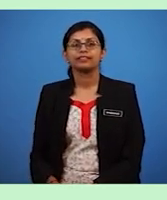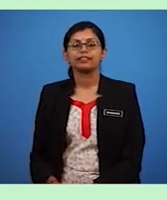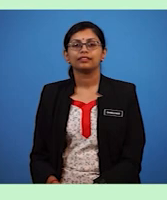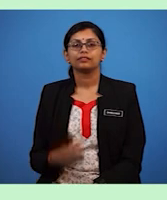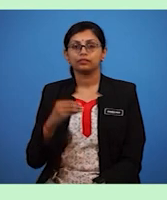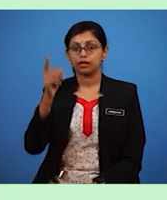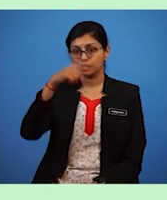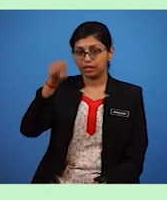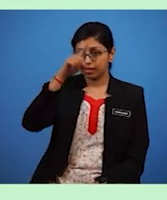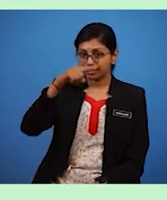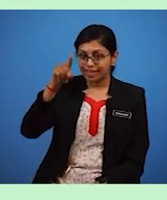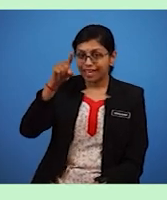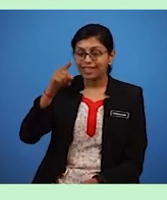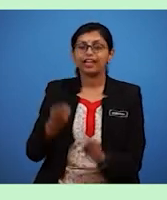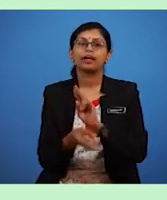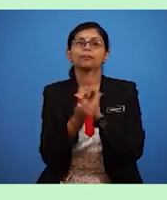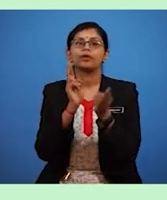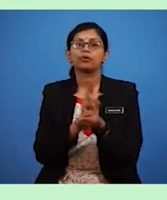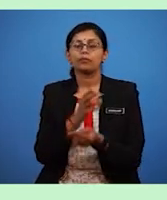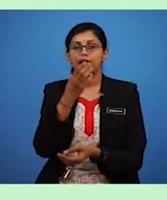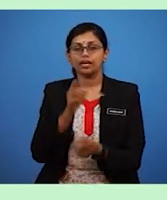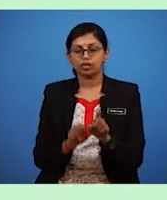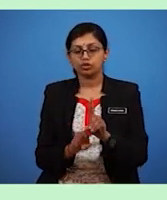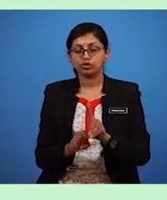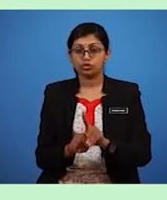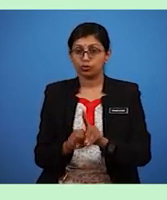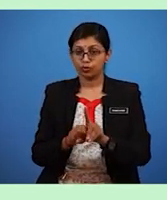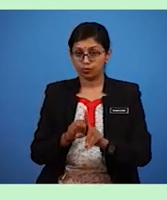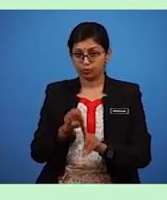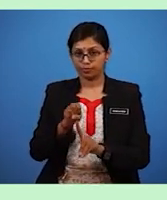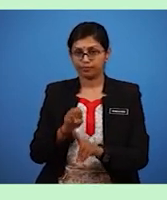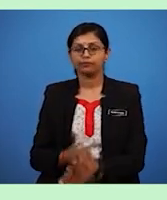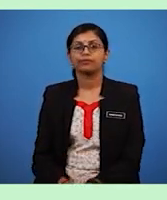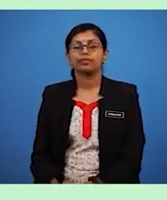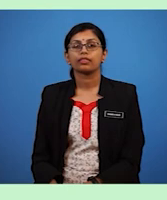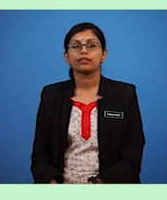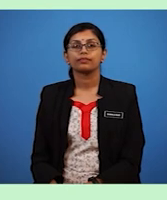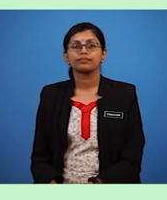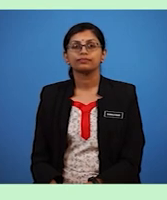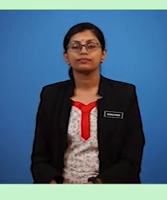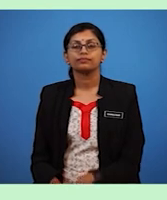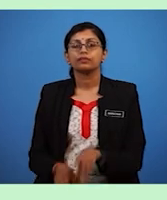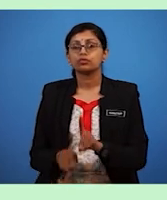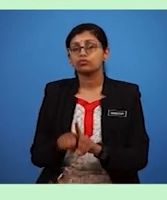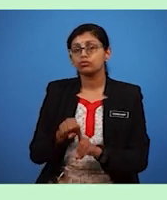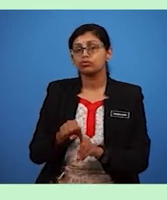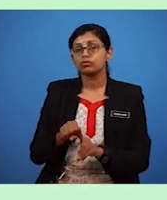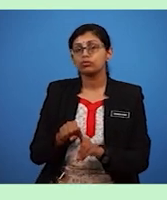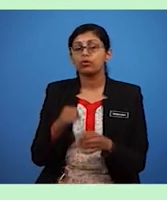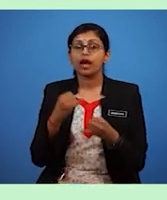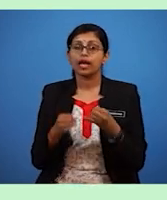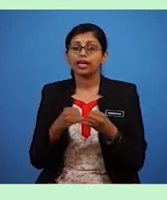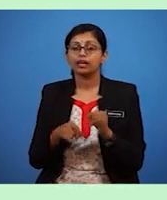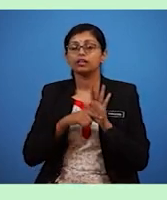theta merupakan perubahan suhu di mana suhu akhir